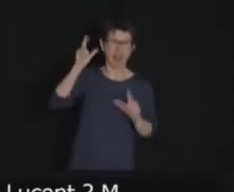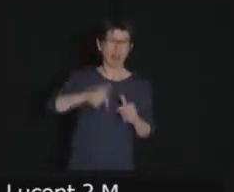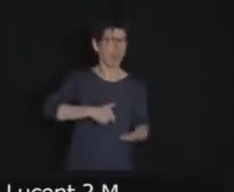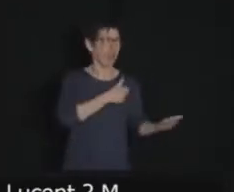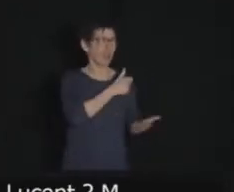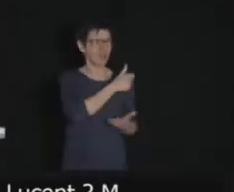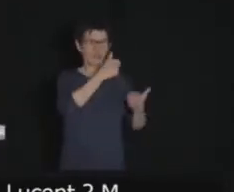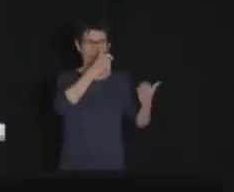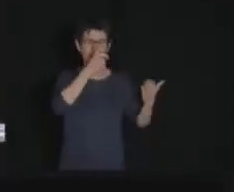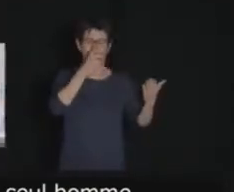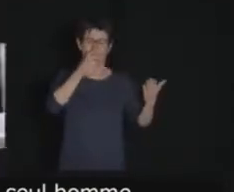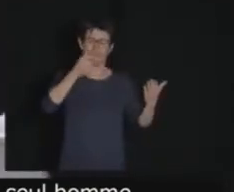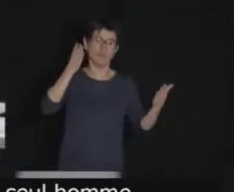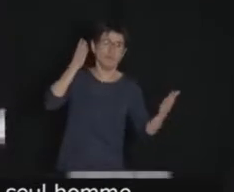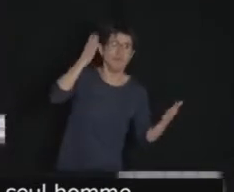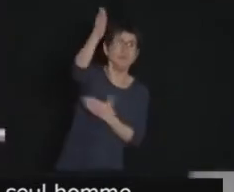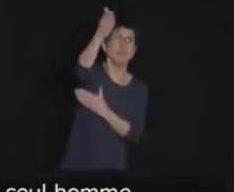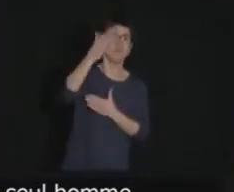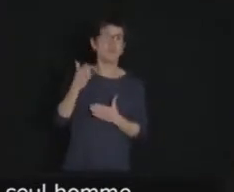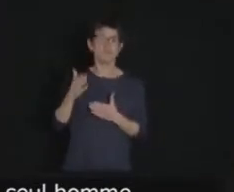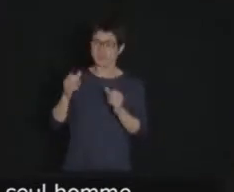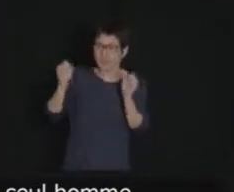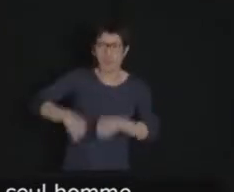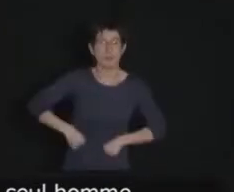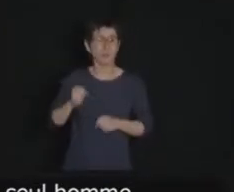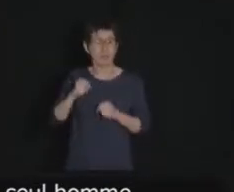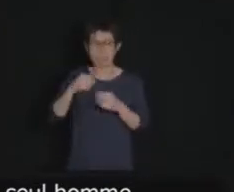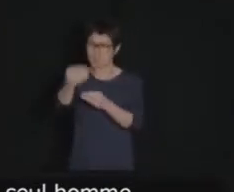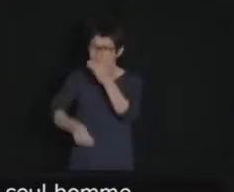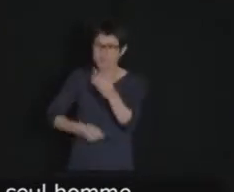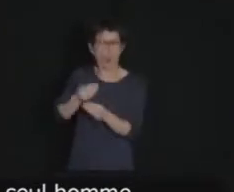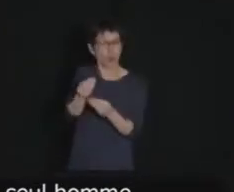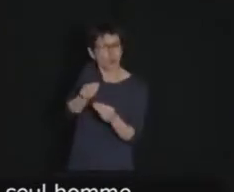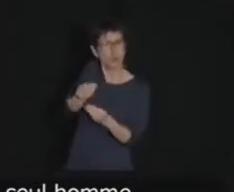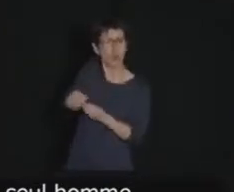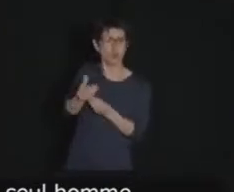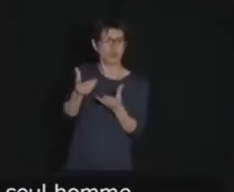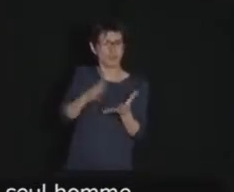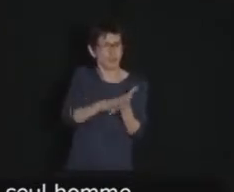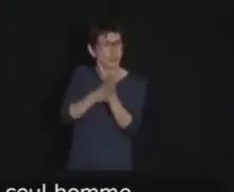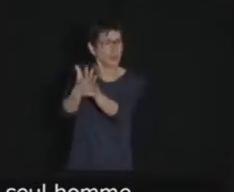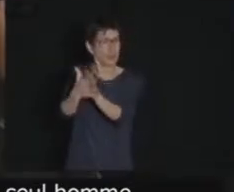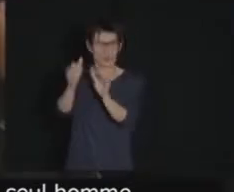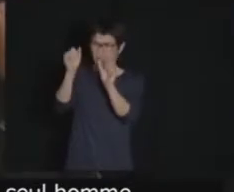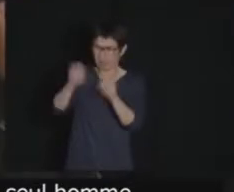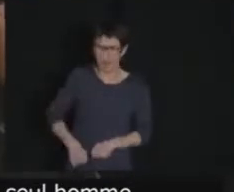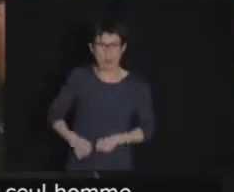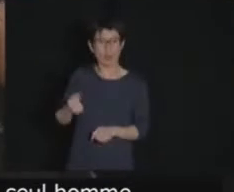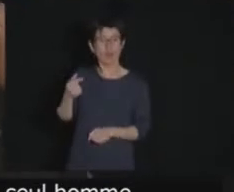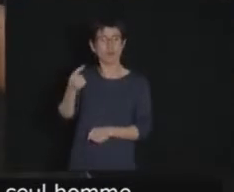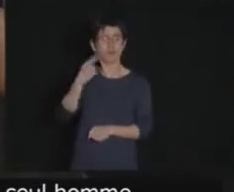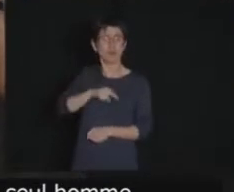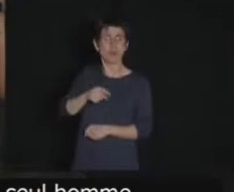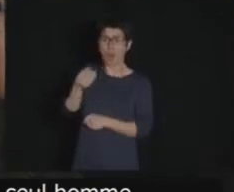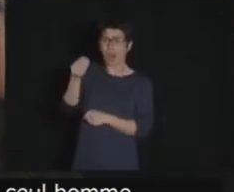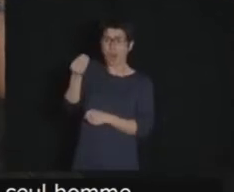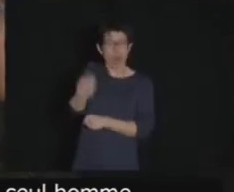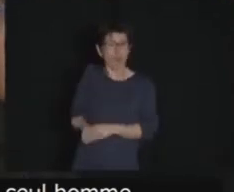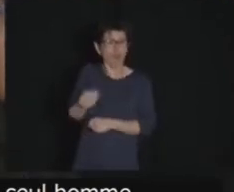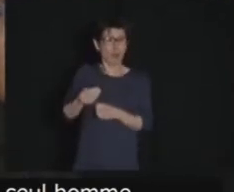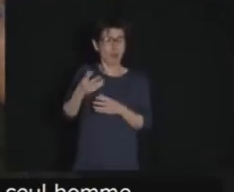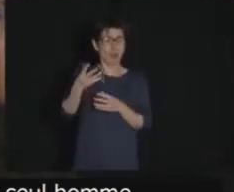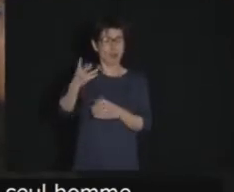jusqu'à présent, qui constitue l'avenir du pays, son potentiel, la capacité que nous aurons à donner un monde différent à nos enfants, et bien